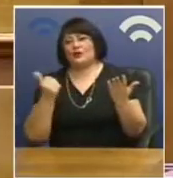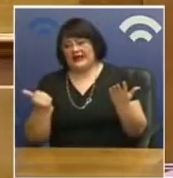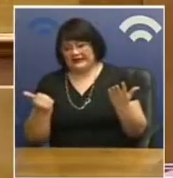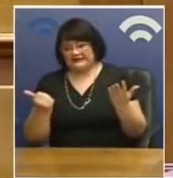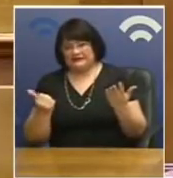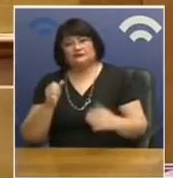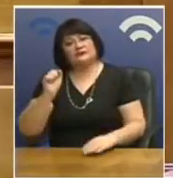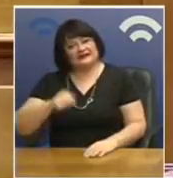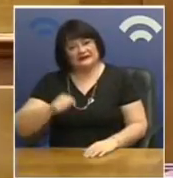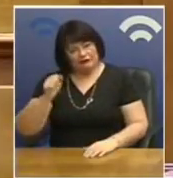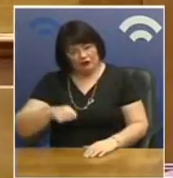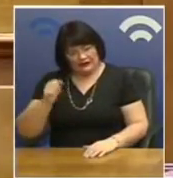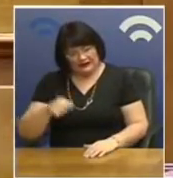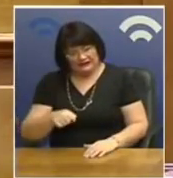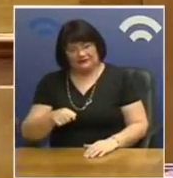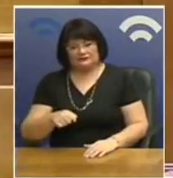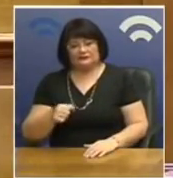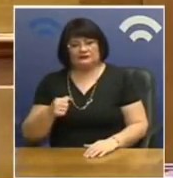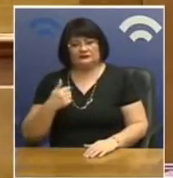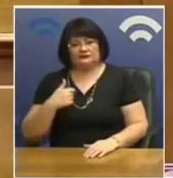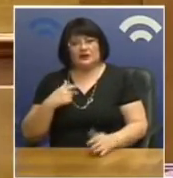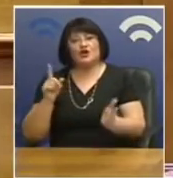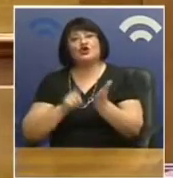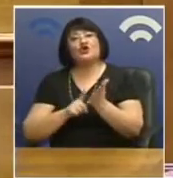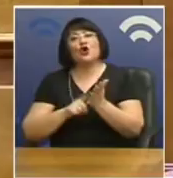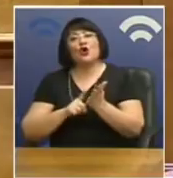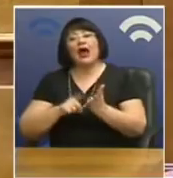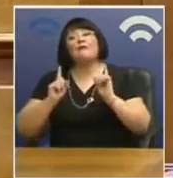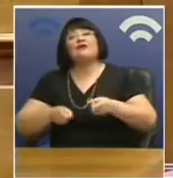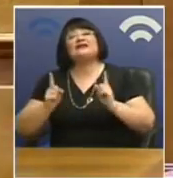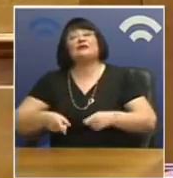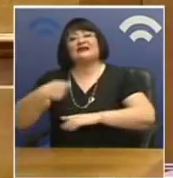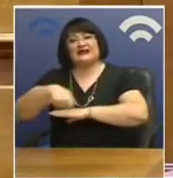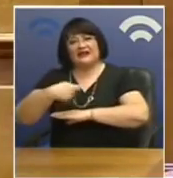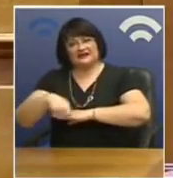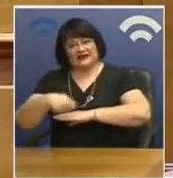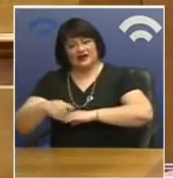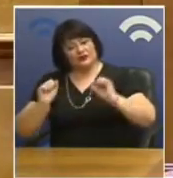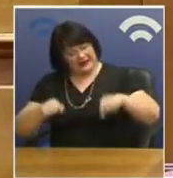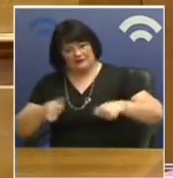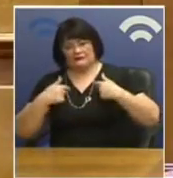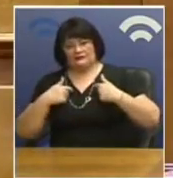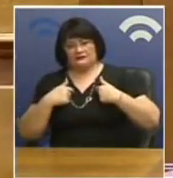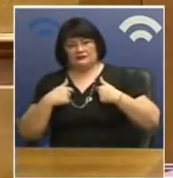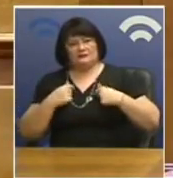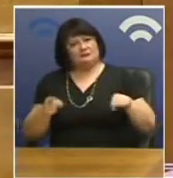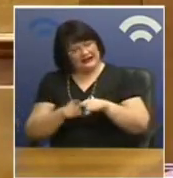συμφωνείτε μαζί μας σε ό,τι αφορά την ομολογία, ότι είναι δεδομένη η ομολογία, ότι η